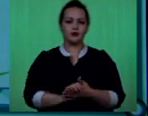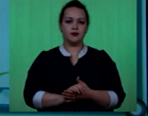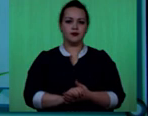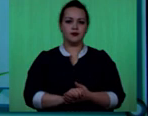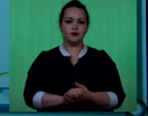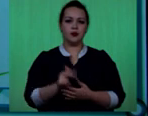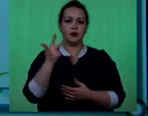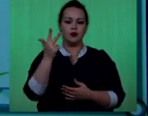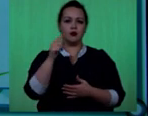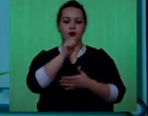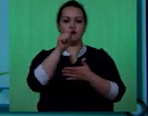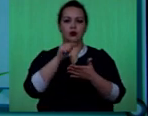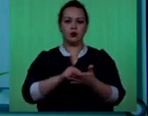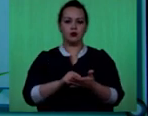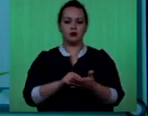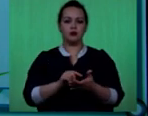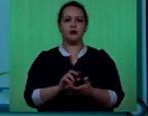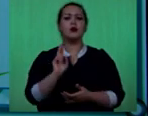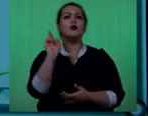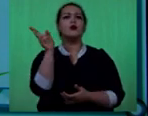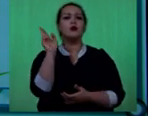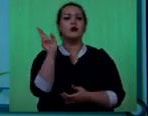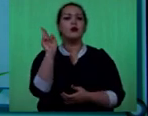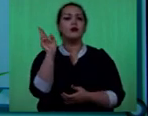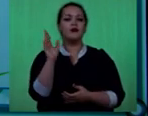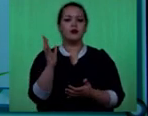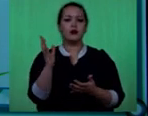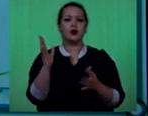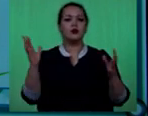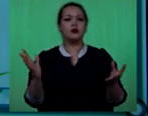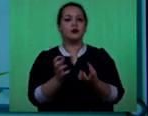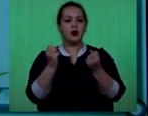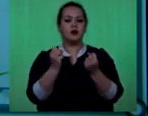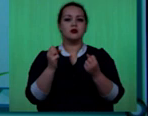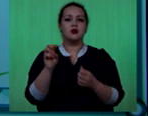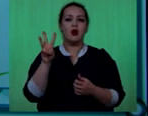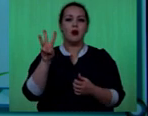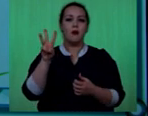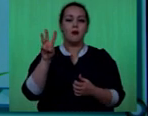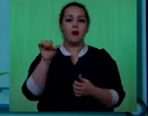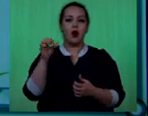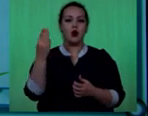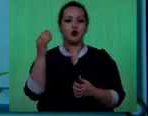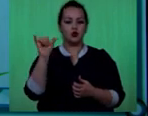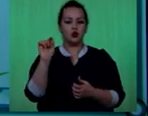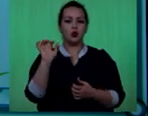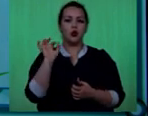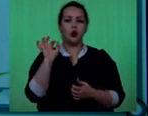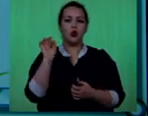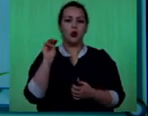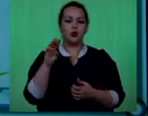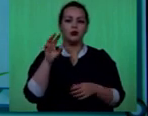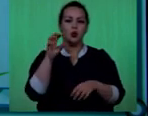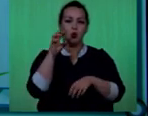третий вопрос кто спас машу от укуса гадюки